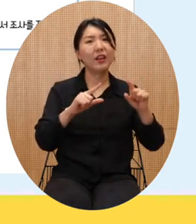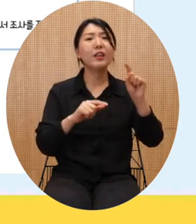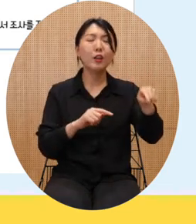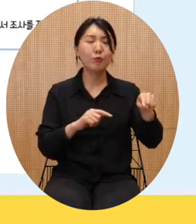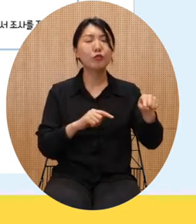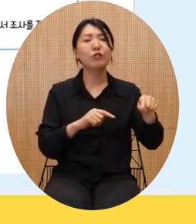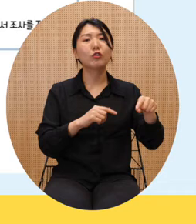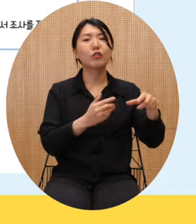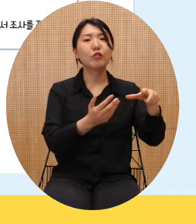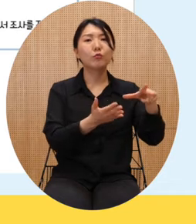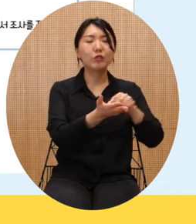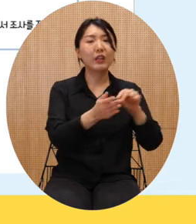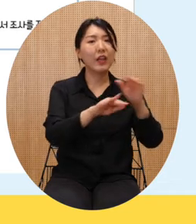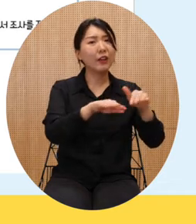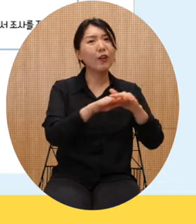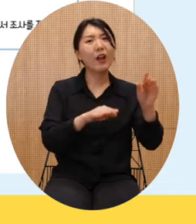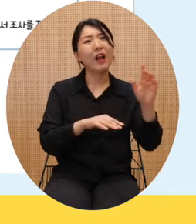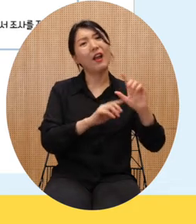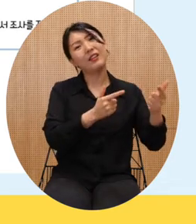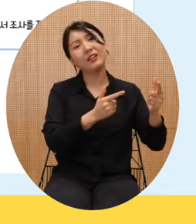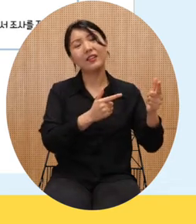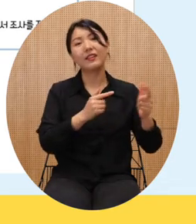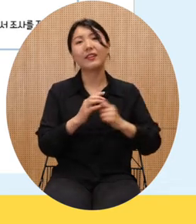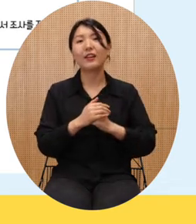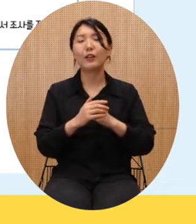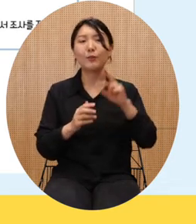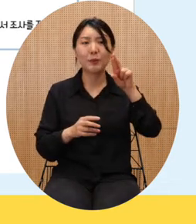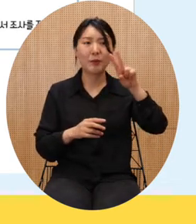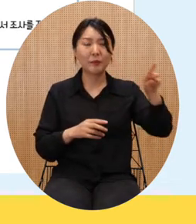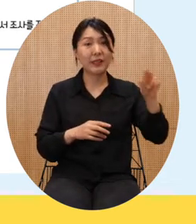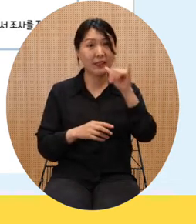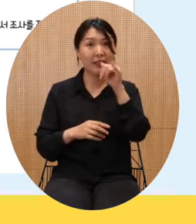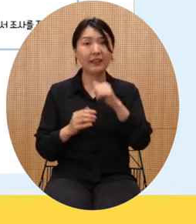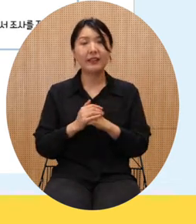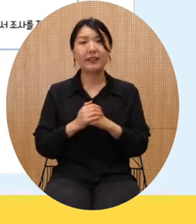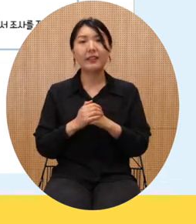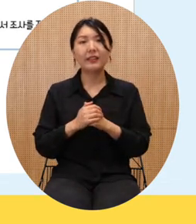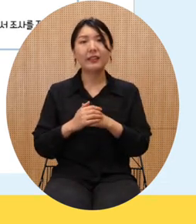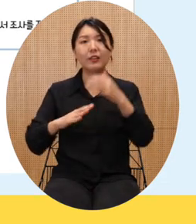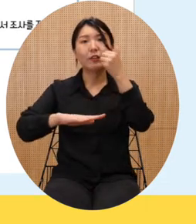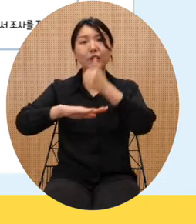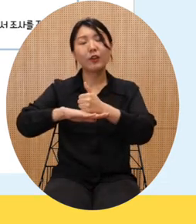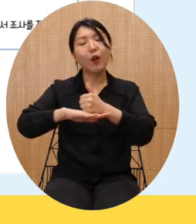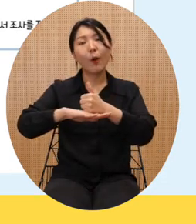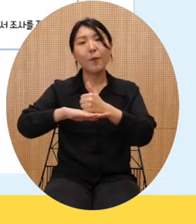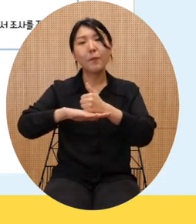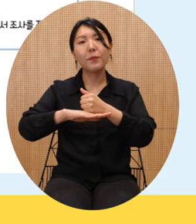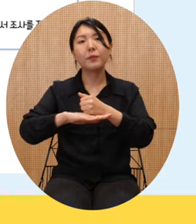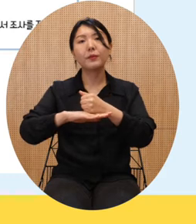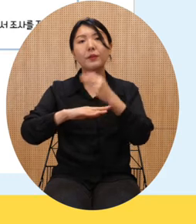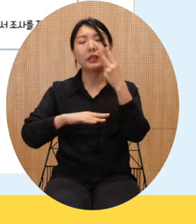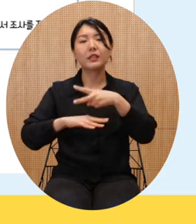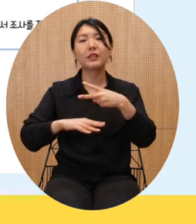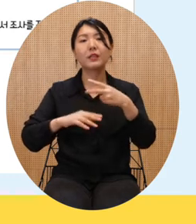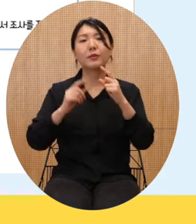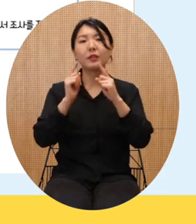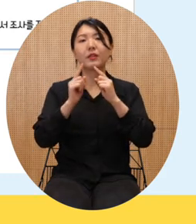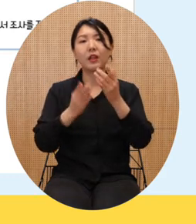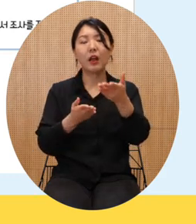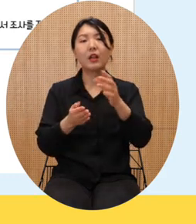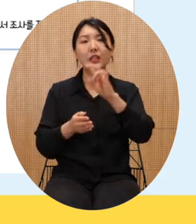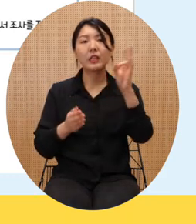이게 무슨 문제 해결이냐라고 생각하는 비판들이 있거든요. 근데 이제 결론적으로 어떻게 해서